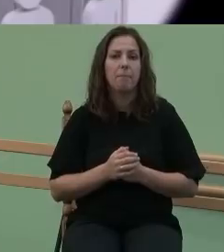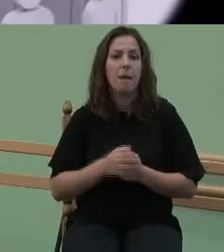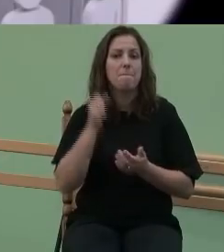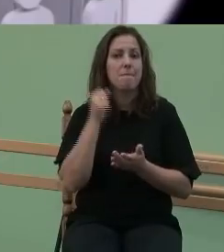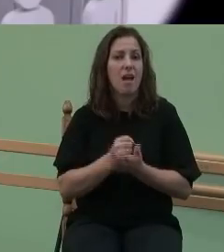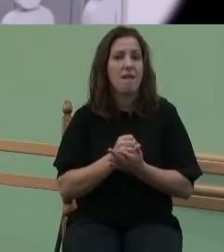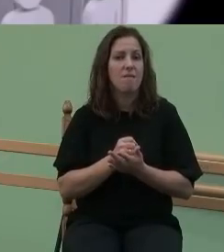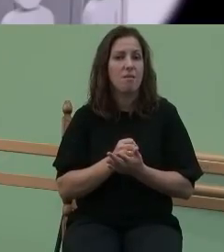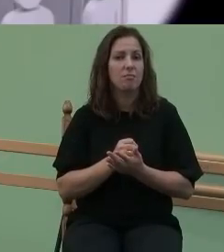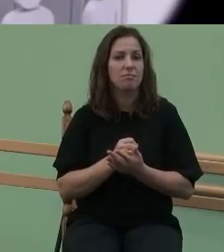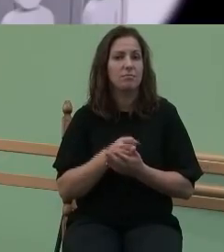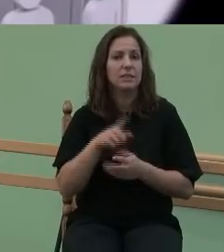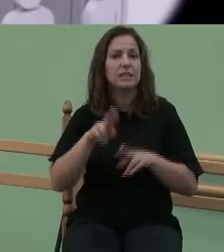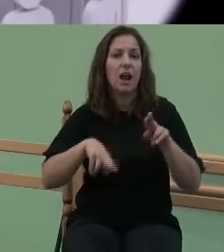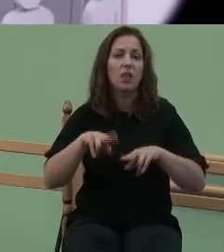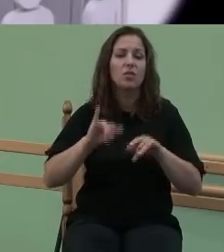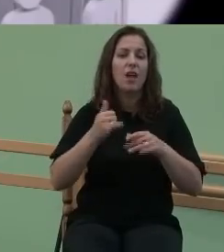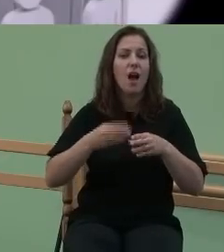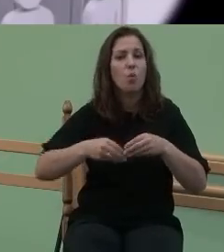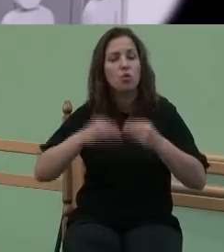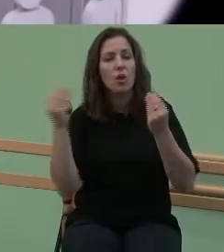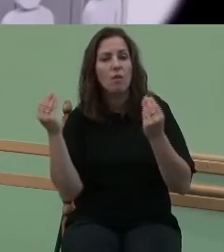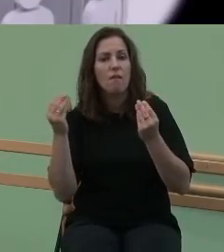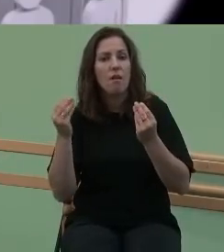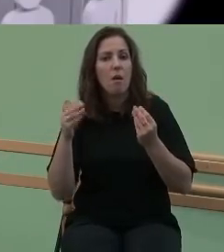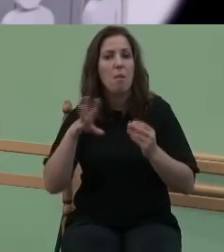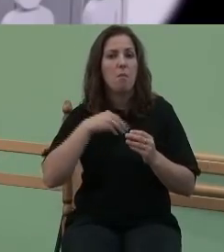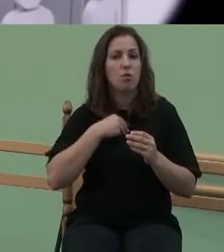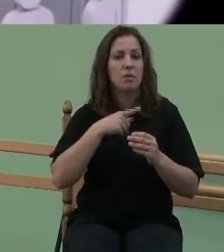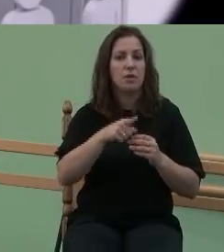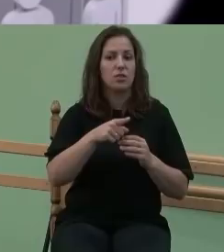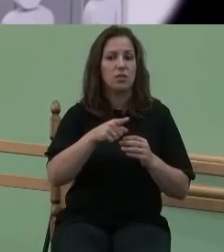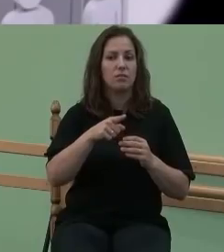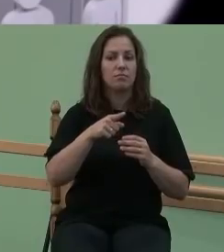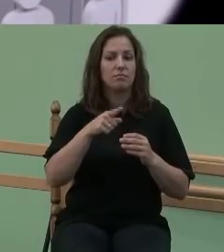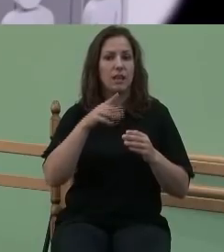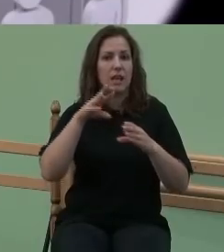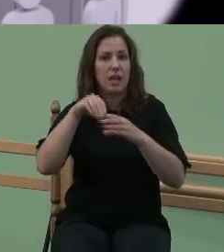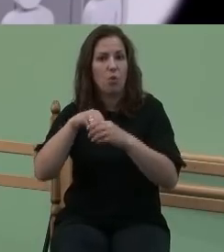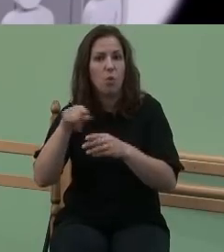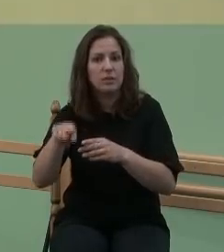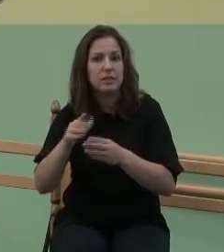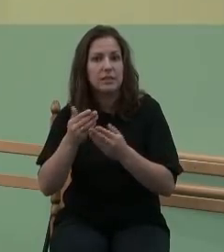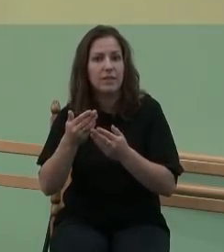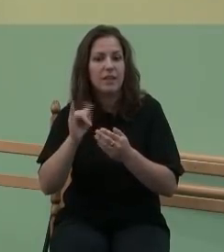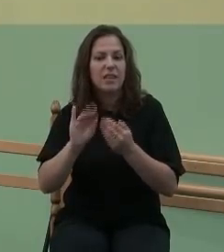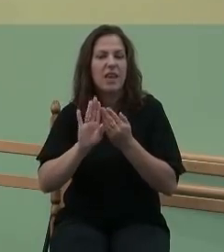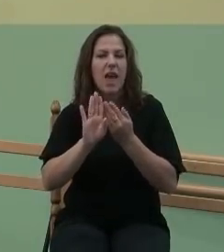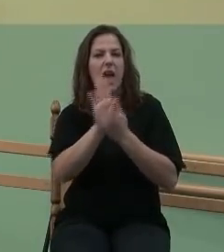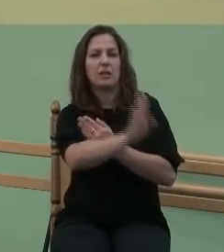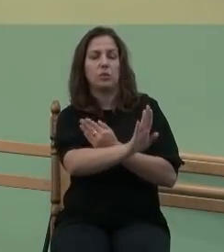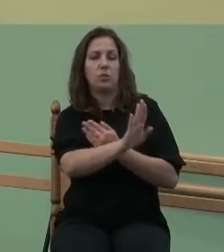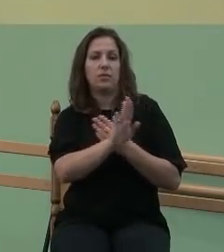Prawo, w zależności od tego, jak jest ukształtowane, może być inkluzywne i może być